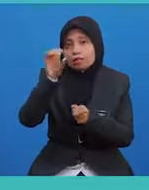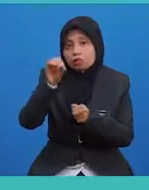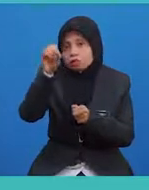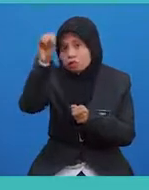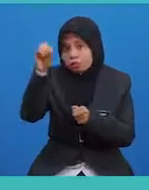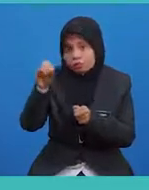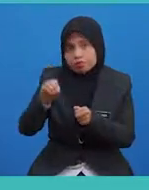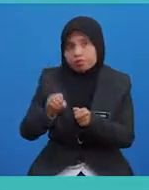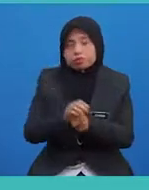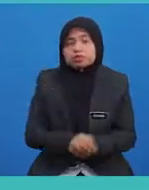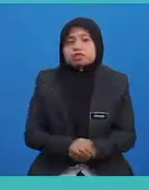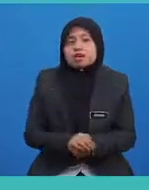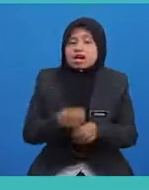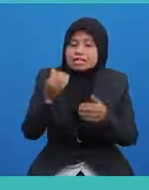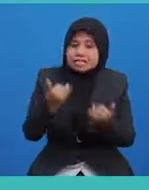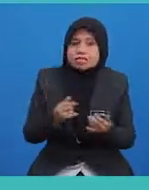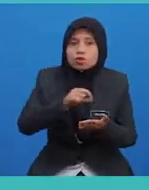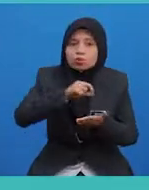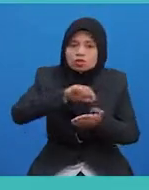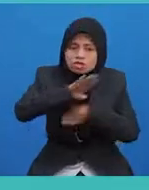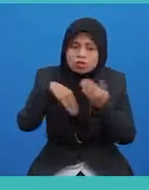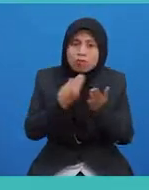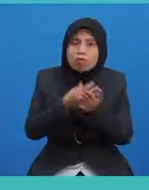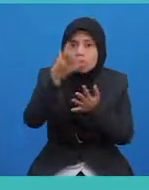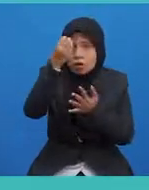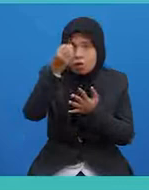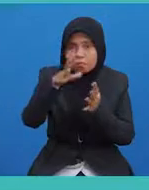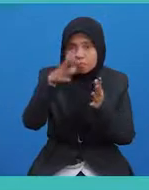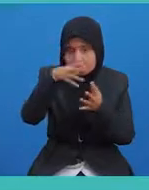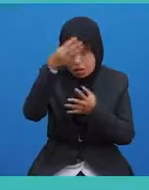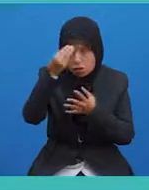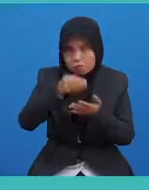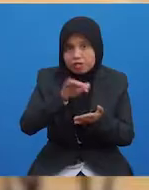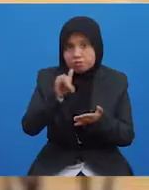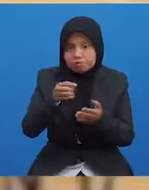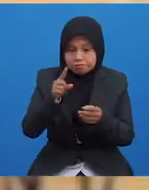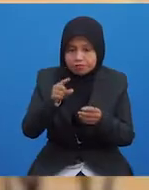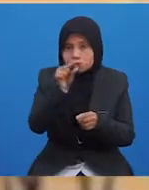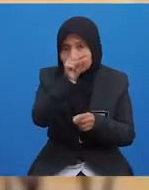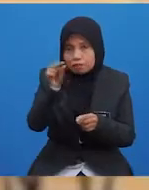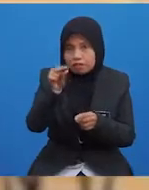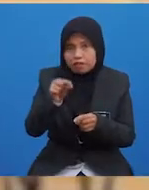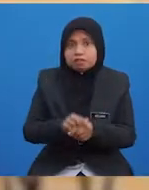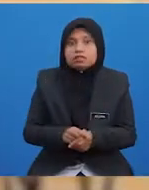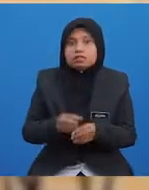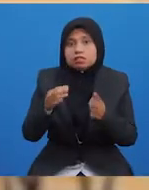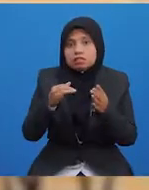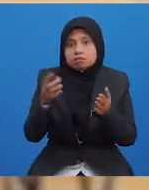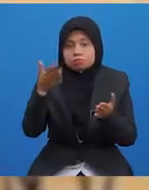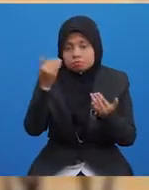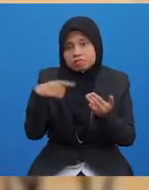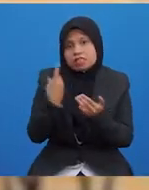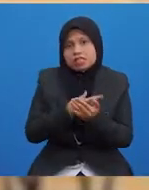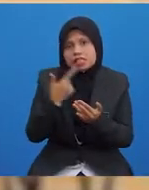2.80%. Sekarang, tuliskan semua maklumat tersebut dalam satu perenggan. Lihat contoh yang dipaparkan. Mari